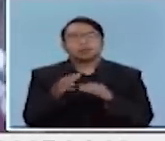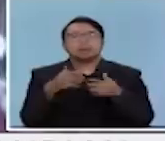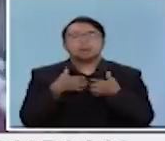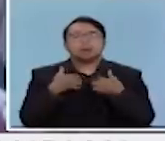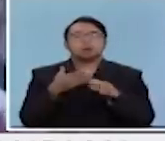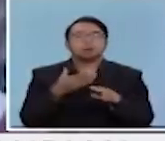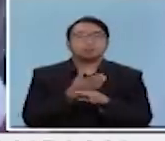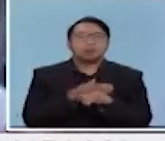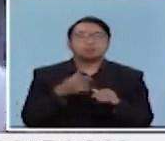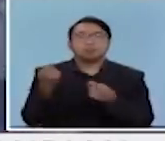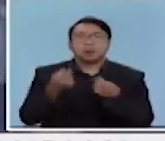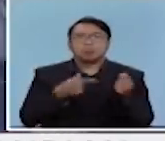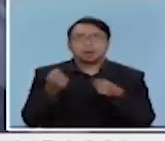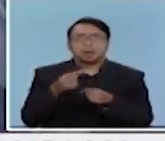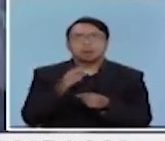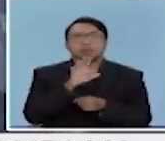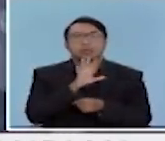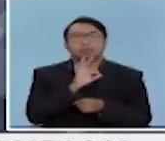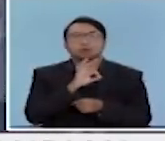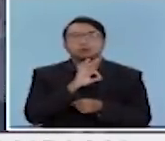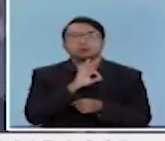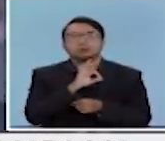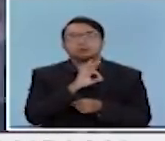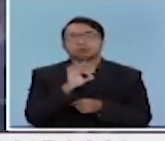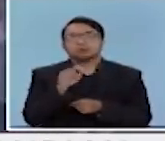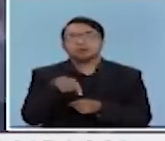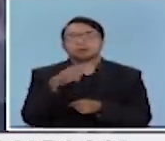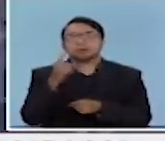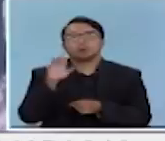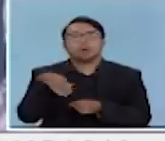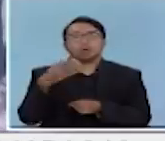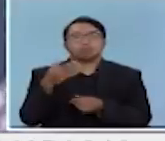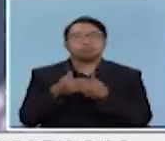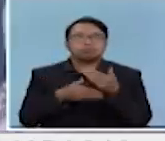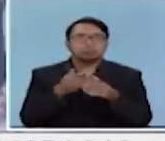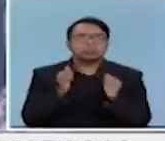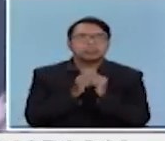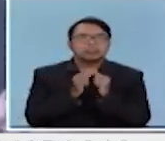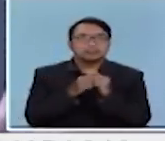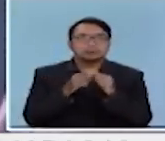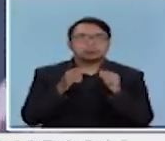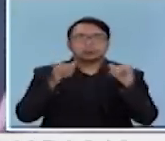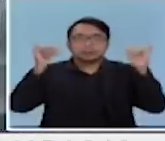membayar iuran mulai dari Rp50.000 selama 1 tahun. Dan dijanjikan mendapat hewan kurban berupa sapi.